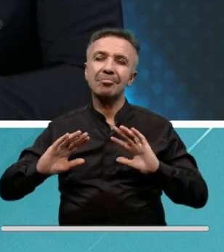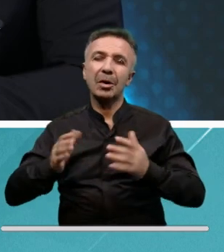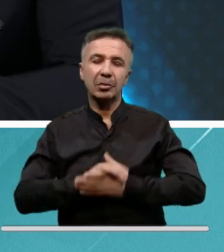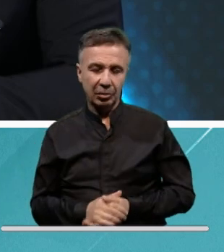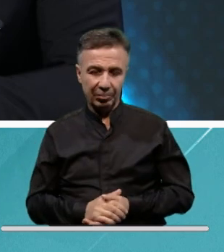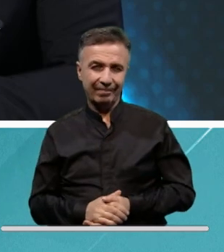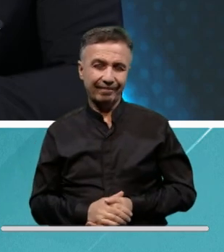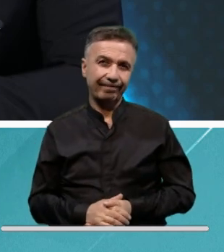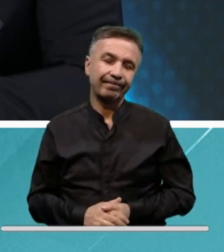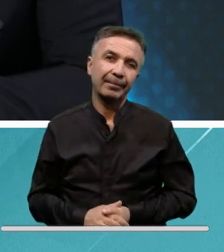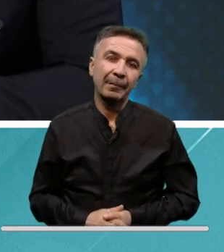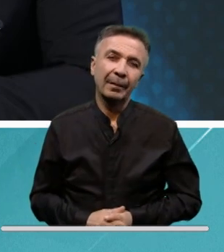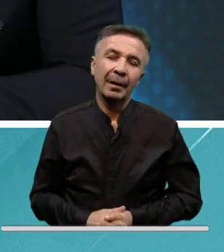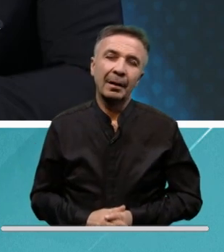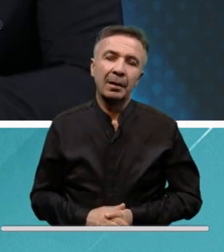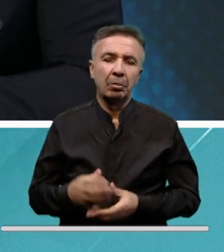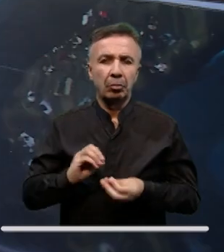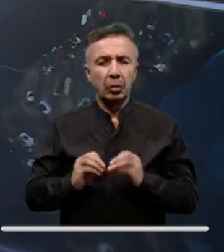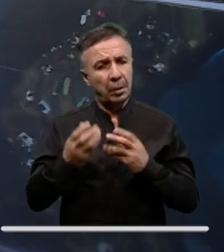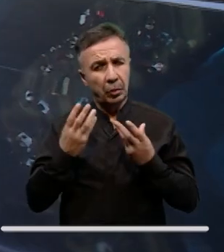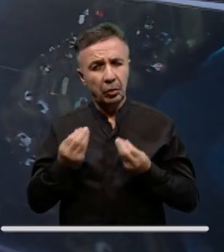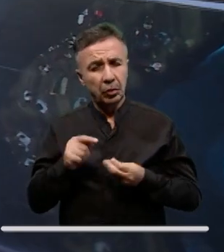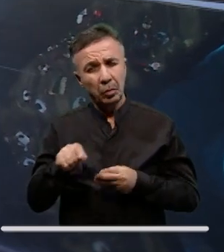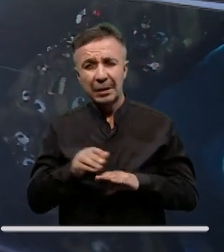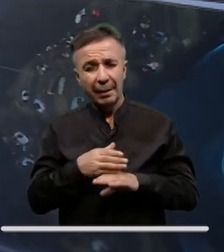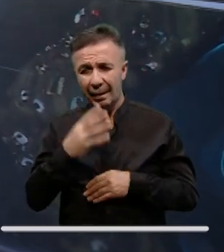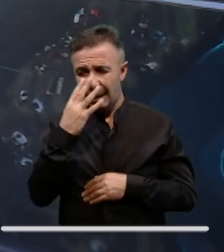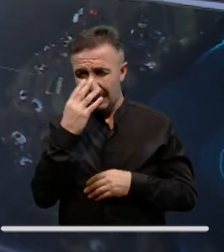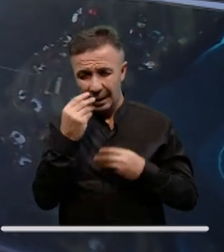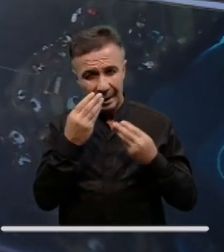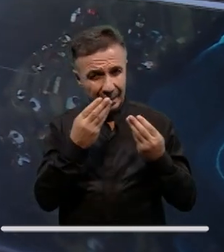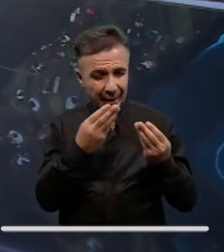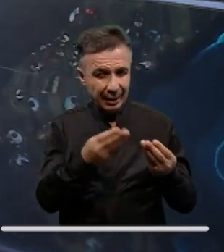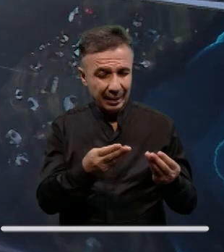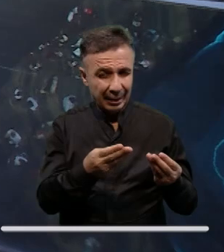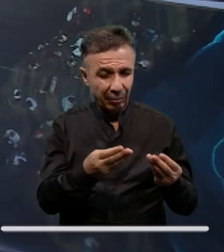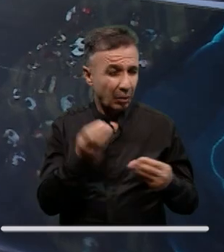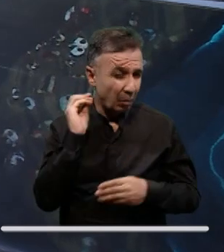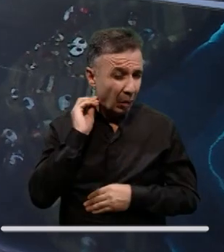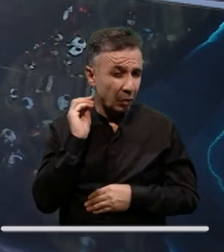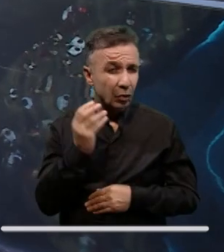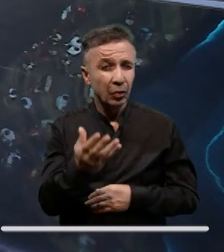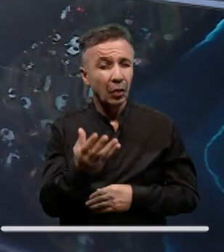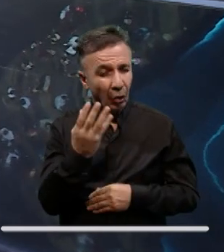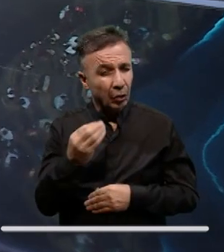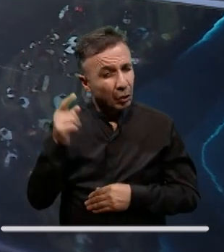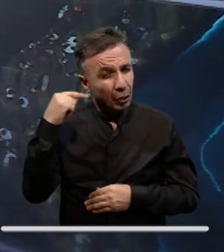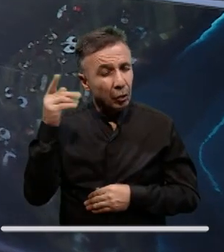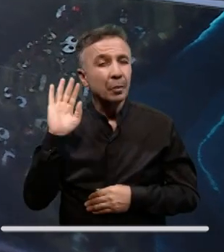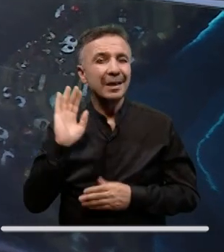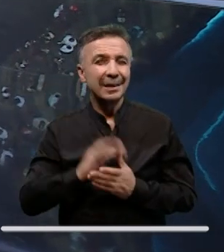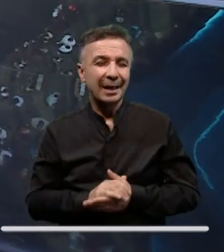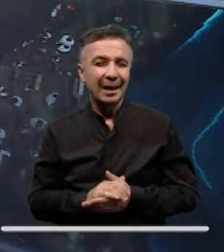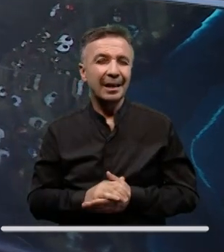problemlerin meydana gelmesine neden olur Onun için ne hediye götürenler bunu borç olarak niyet lesin ne de